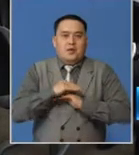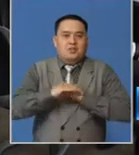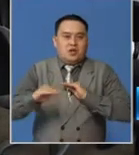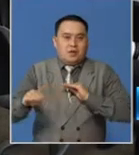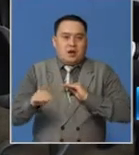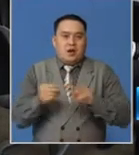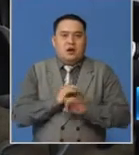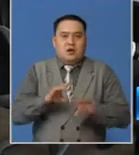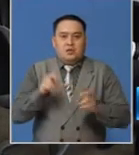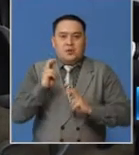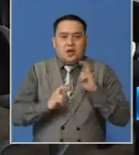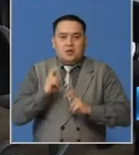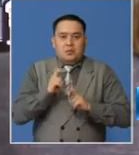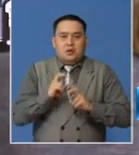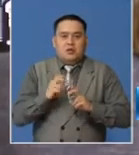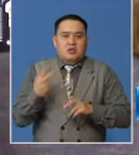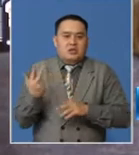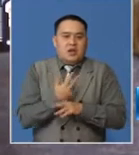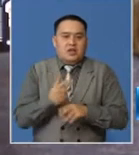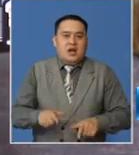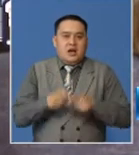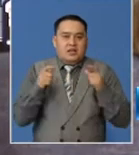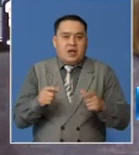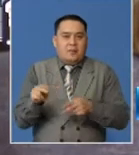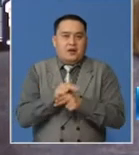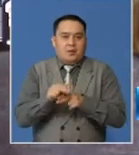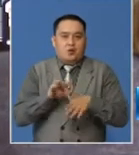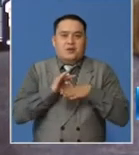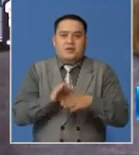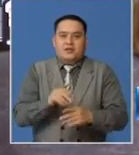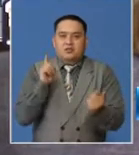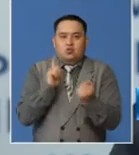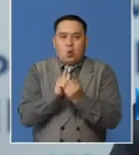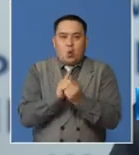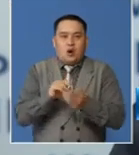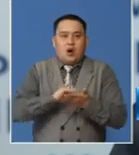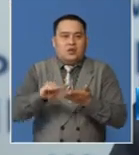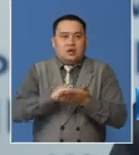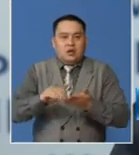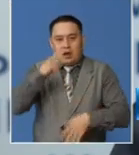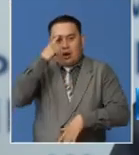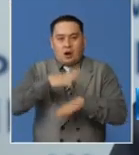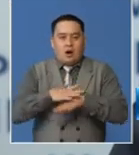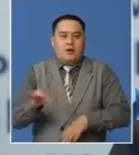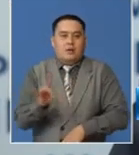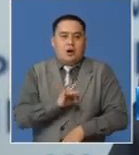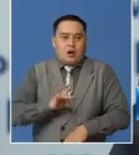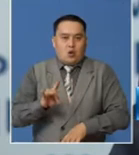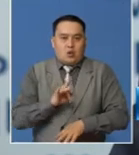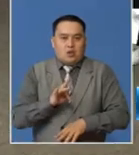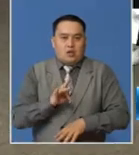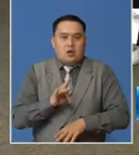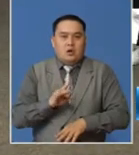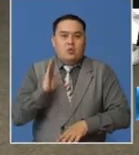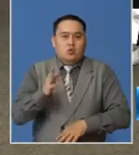площадей. Отметим, предприятие прошло третий этап модернизации. Об этом на брифинге в службе региональных коммуникаций рассказал аким района. А